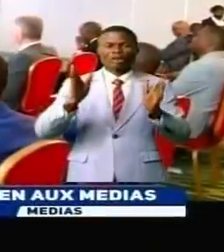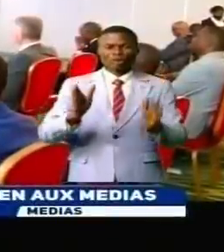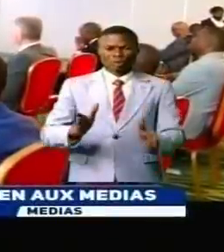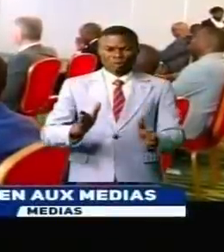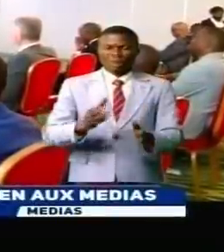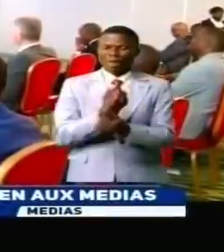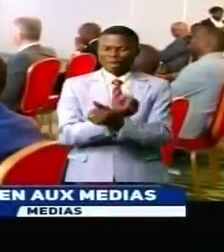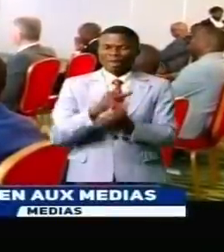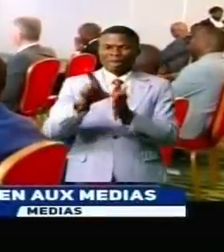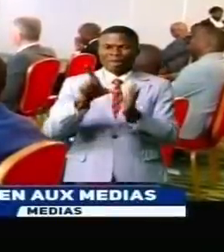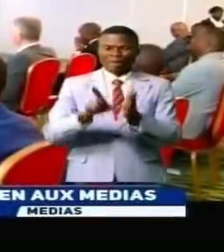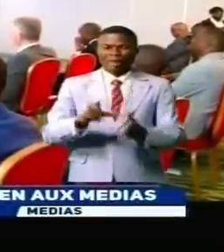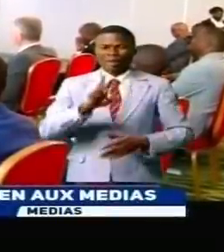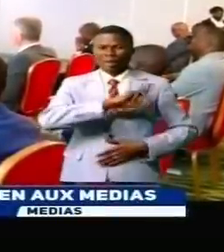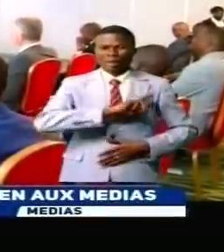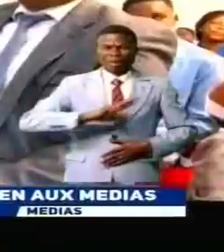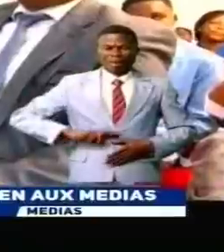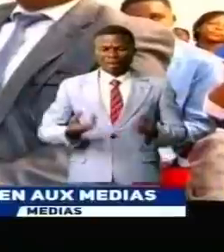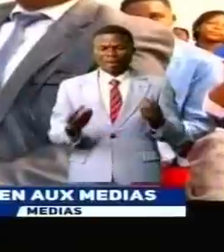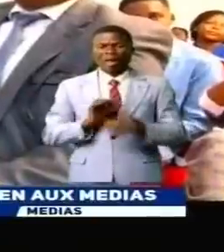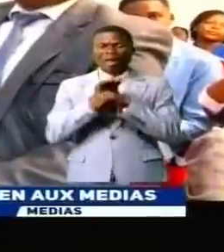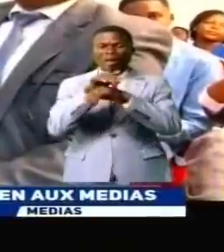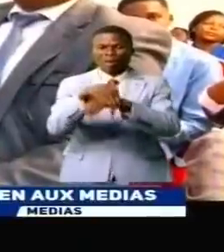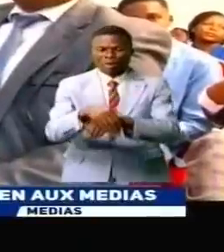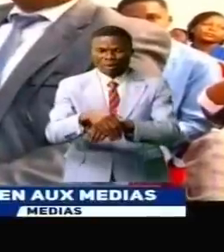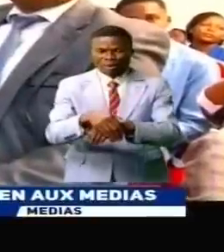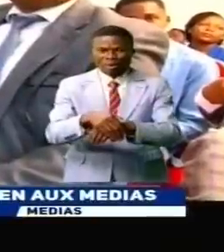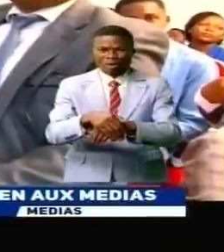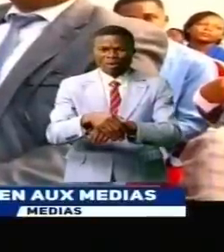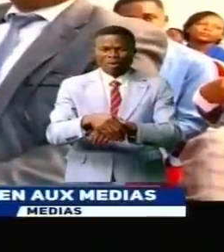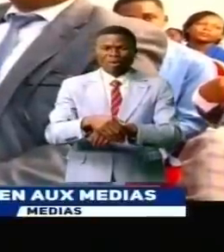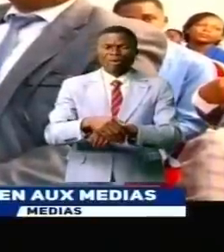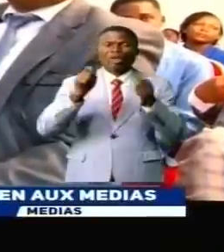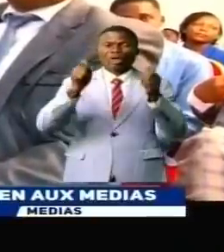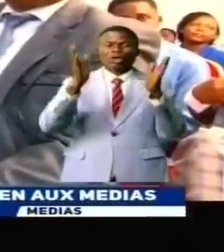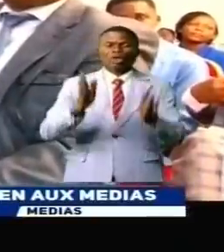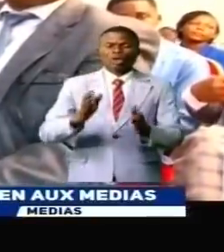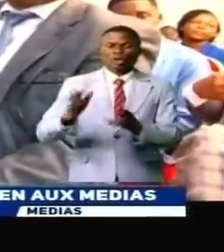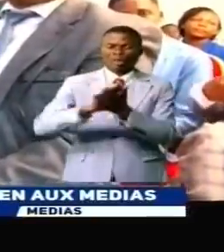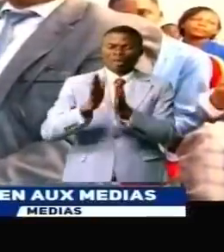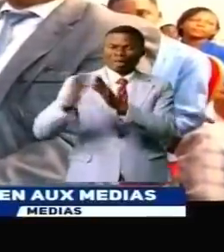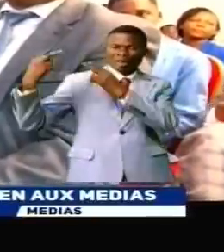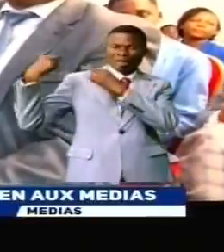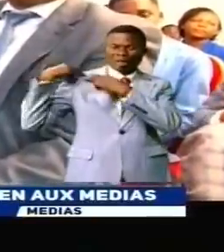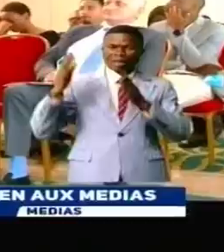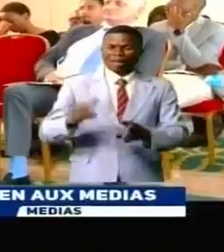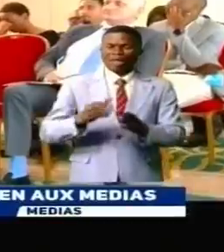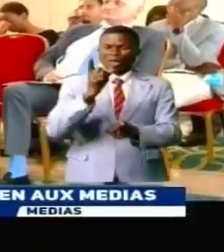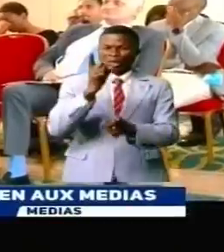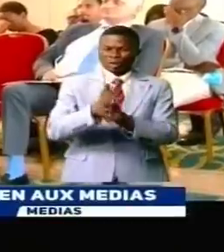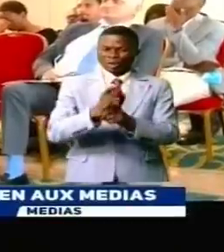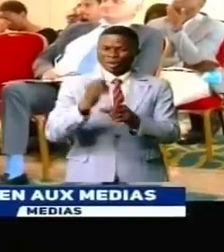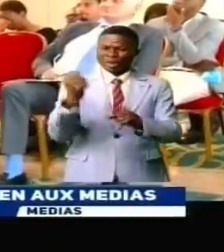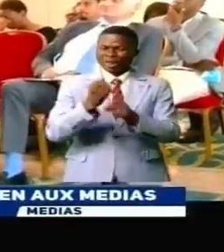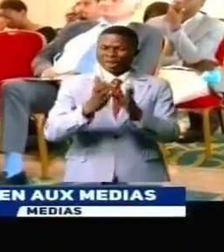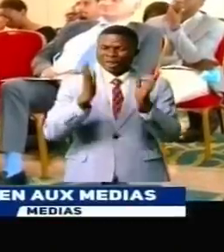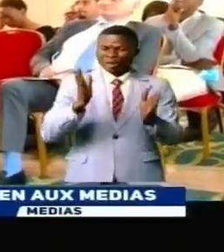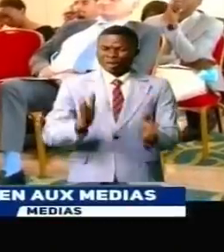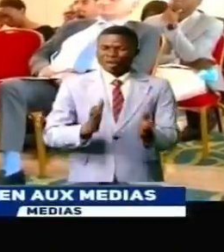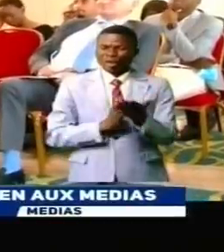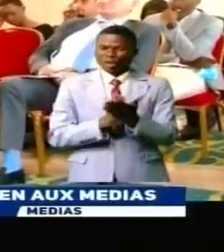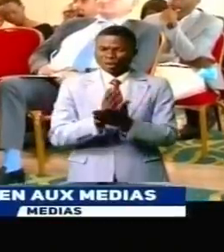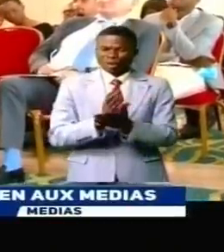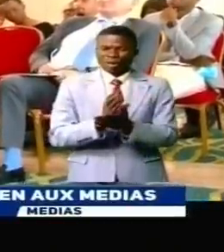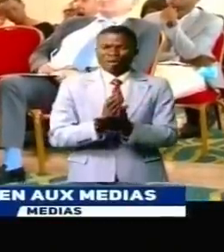de lois de la République pour contribuer à l'essor d'un journalisme responsable, éthique et professionnel, avait